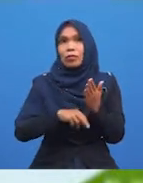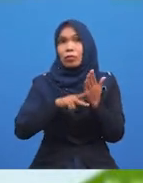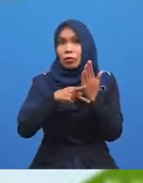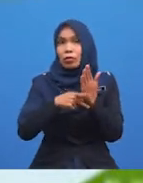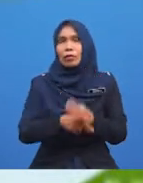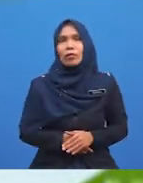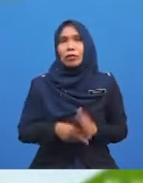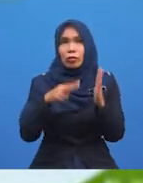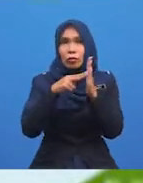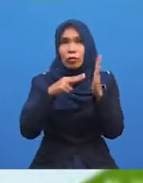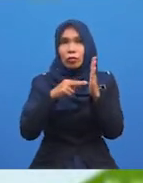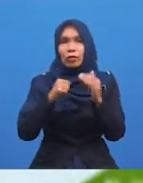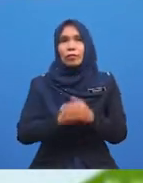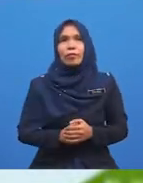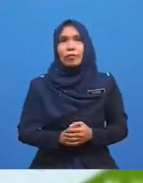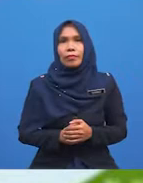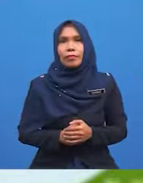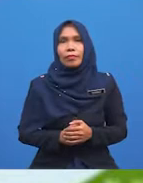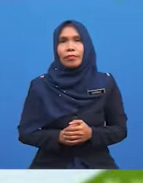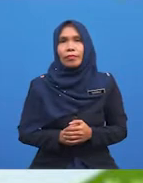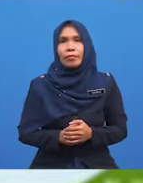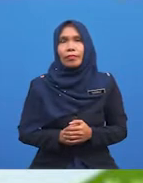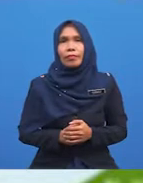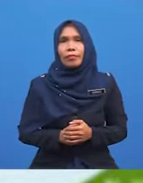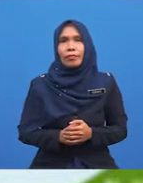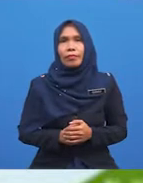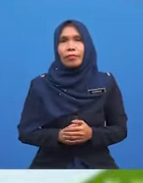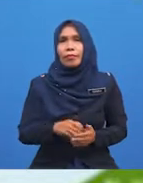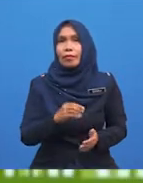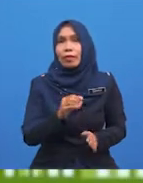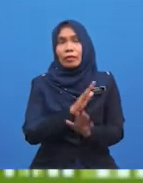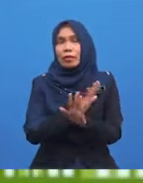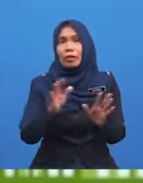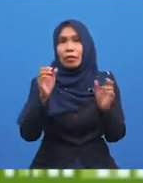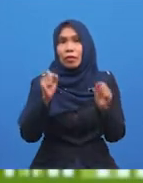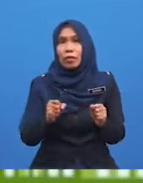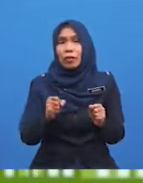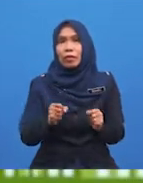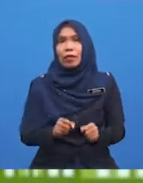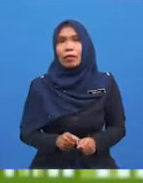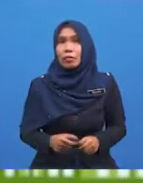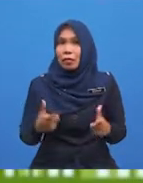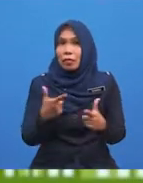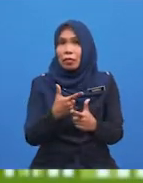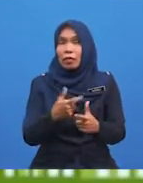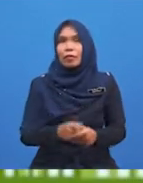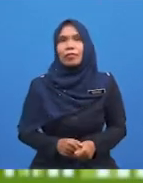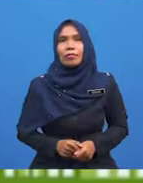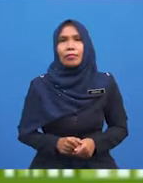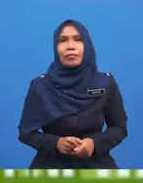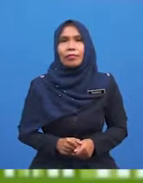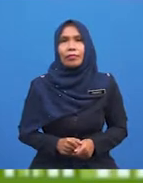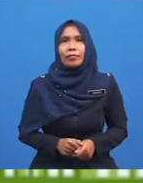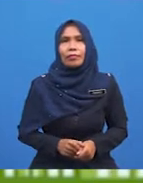undang-undang tidak boleh bercanggah dengan perlembagaan. Baiklah, kita teruskan